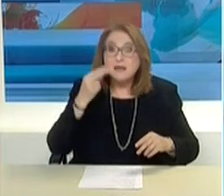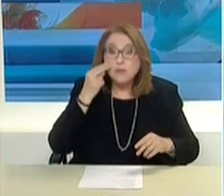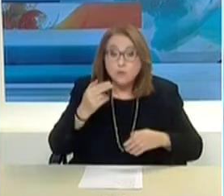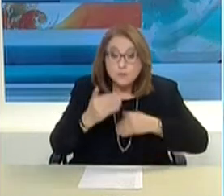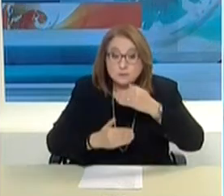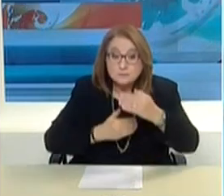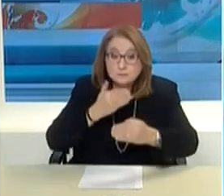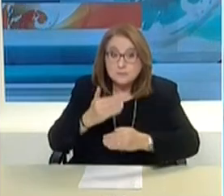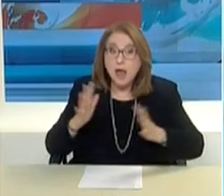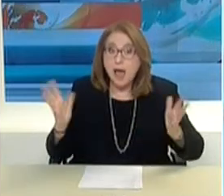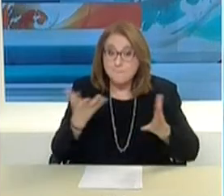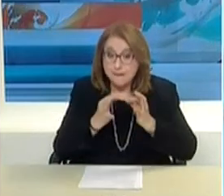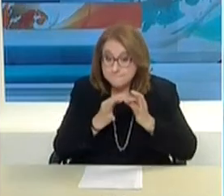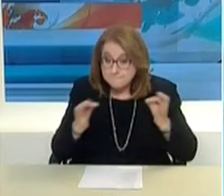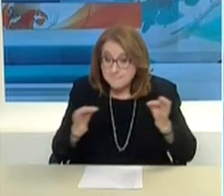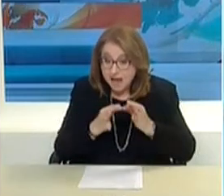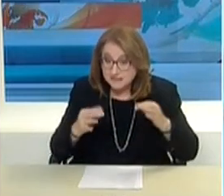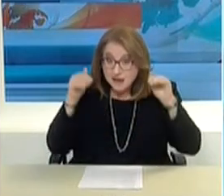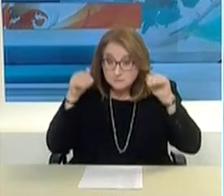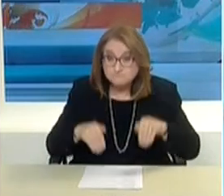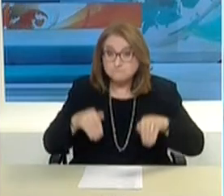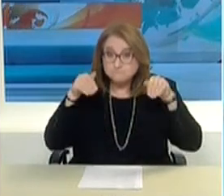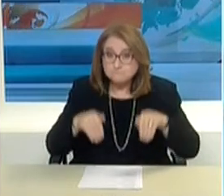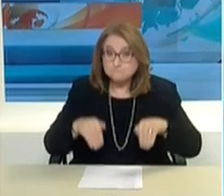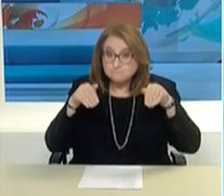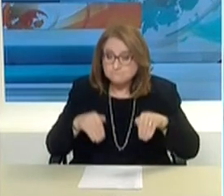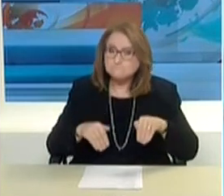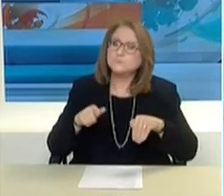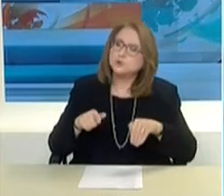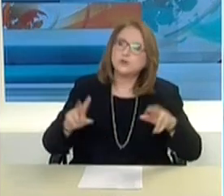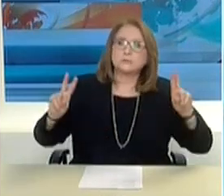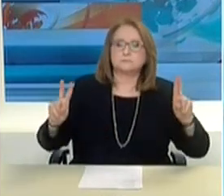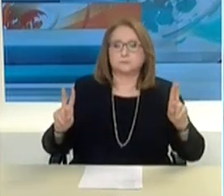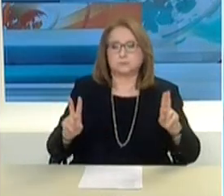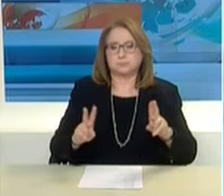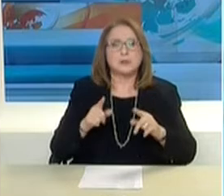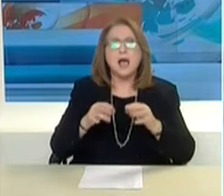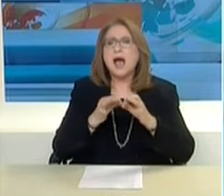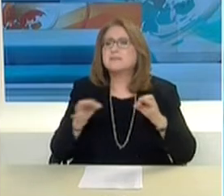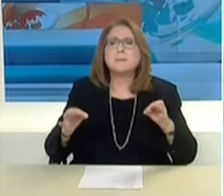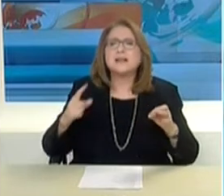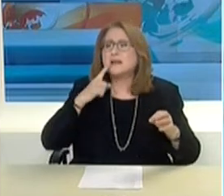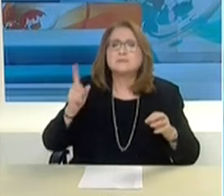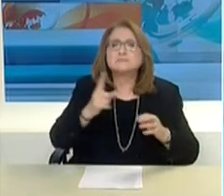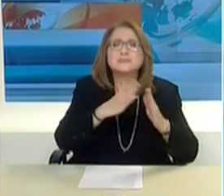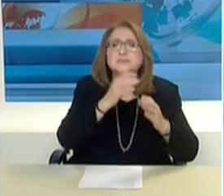μέτρα. Τα μέτρα που αφορούν 2 στόχους κύριους και στους οποίους πρέπει να είμαστε όλοι